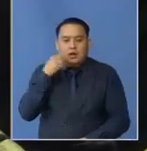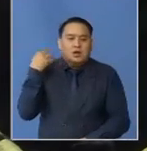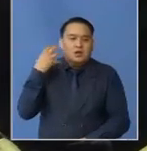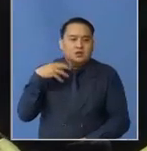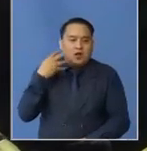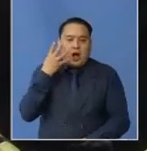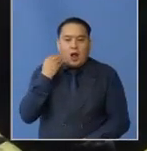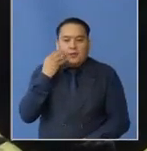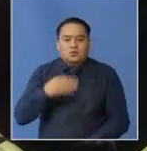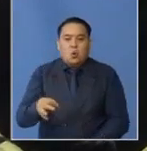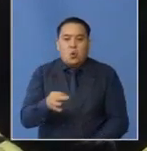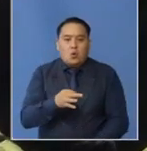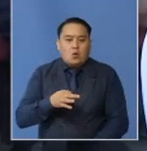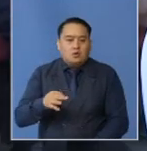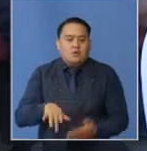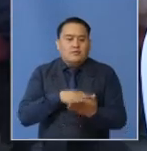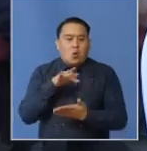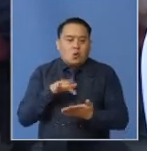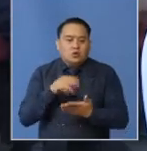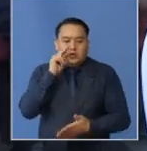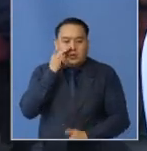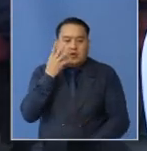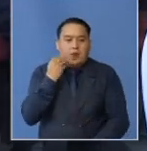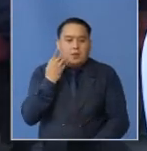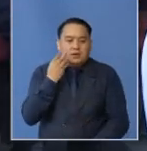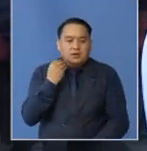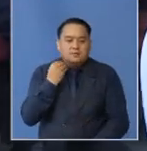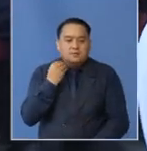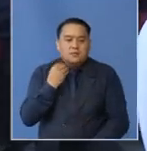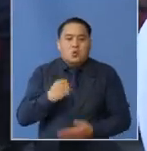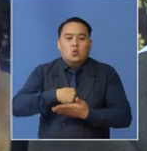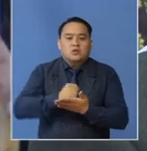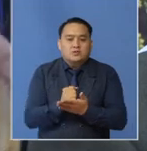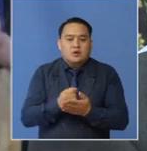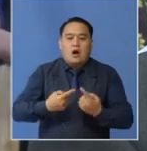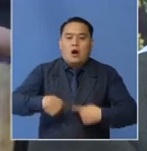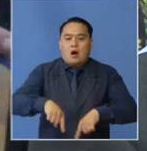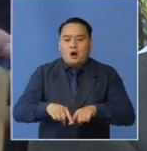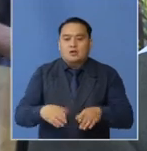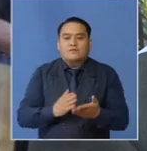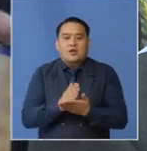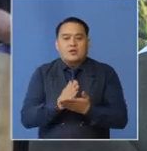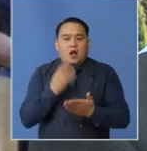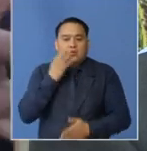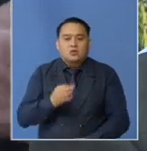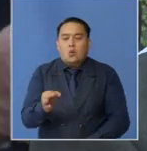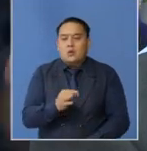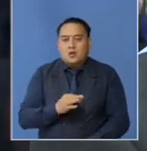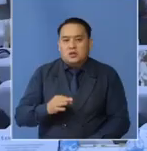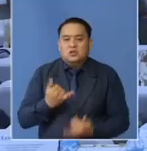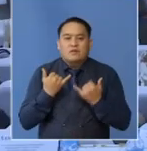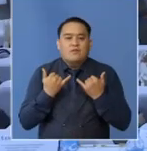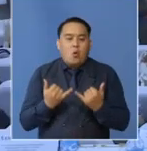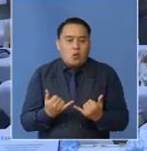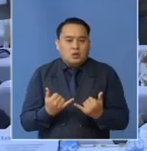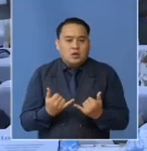Кызылординской, Алматинской областей, а также городов Шымкент и Алматы. По утверждению организаторов конкурса Совета ветеранов Алматинской области, в